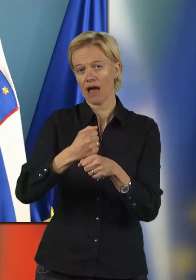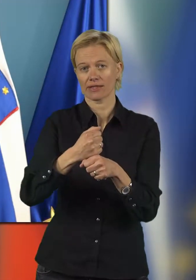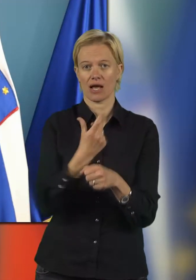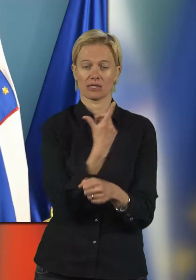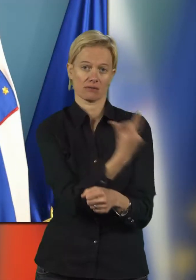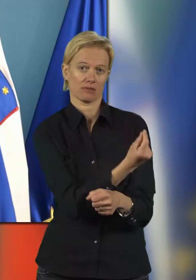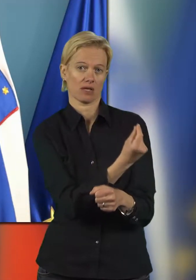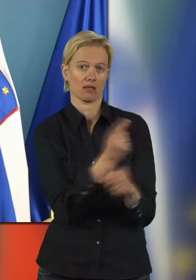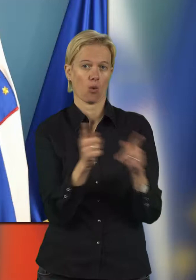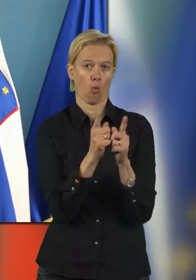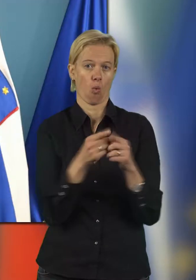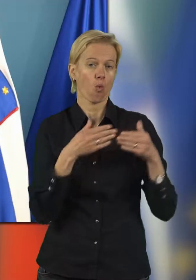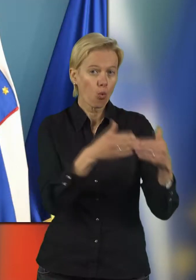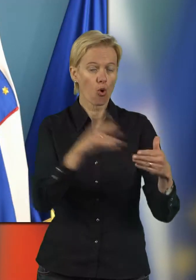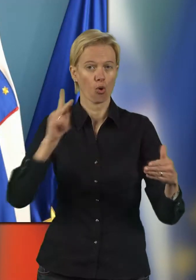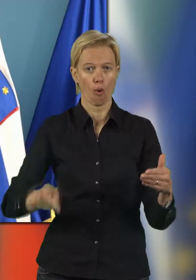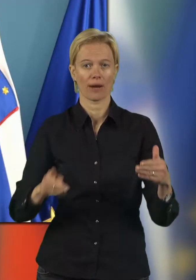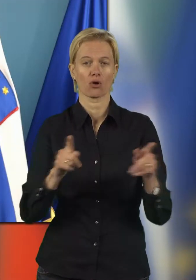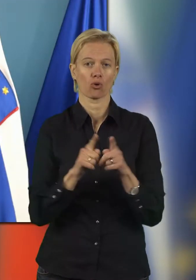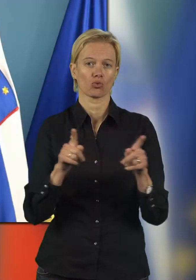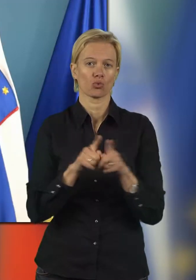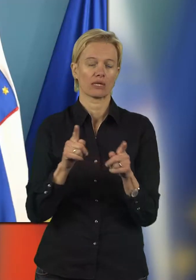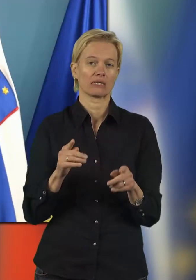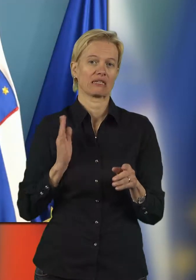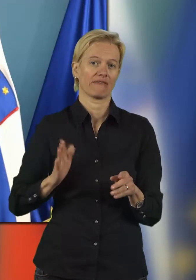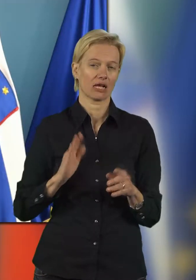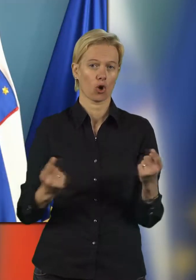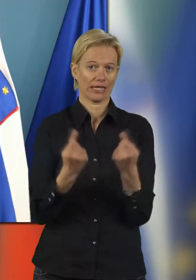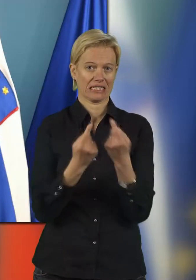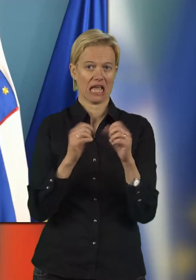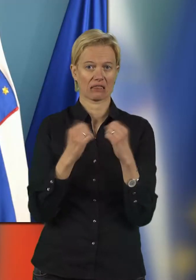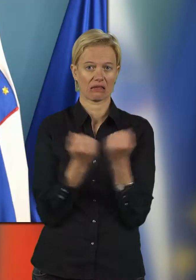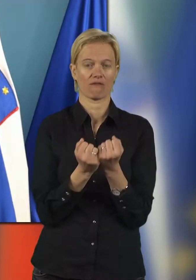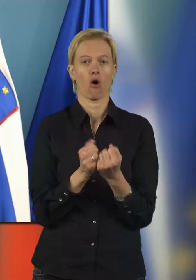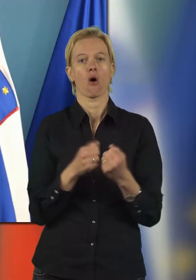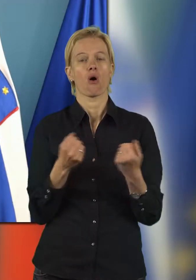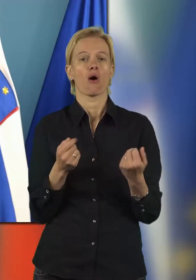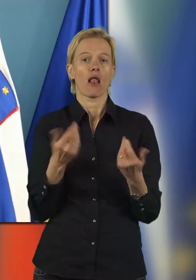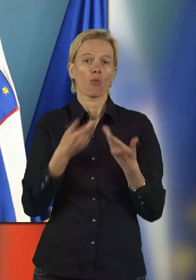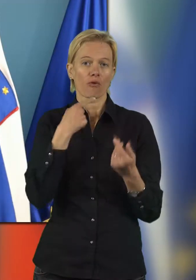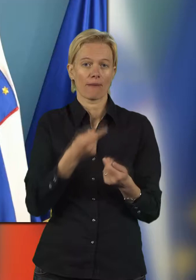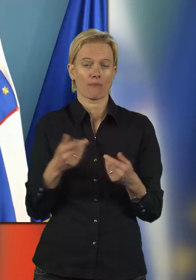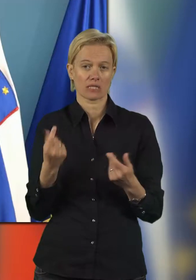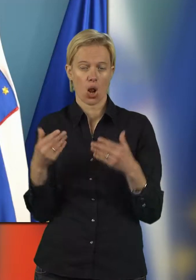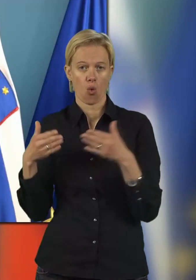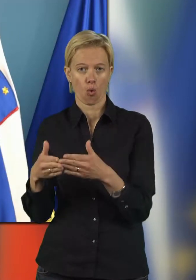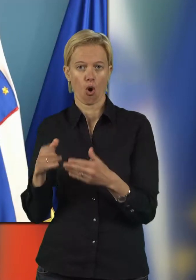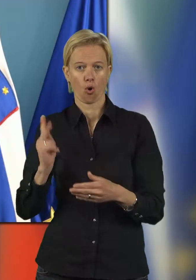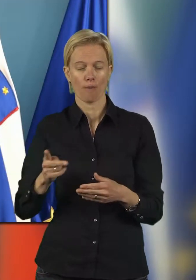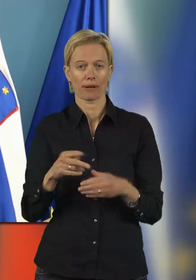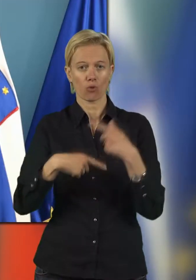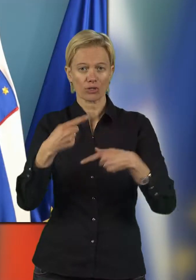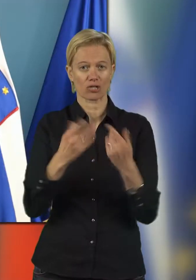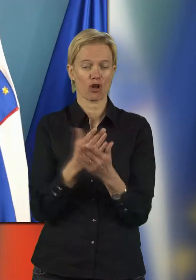Glede sodelovanja torej, tako z Luko Koper, kot tudi s civilno inicijativo, lahko povem, da z Luko Koper je